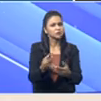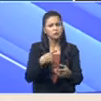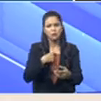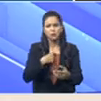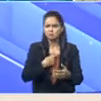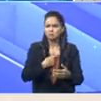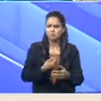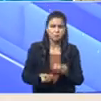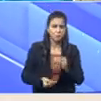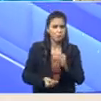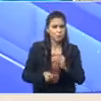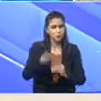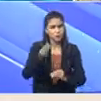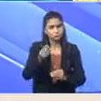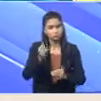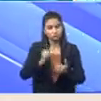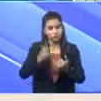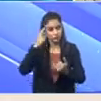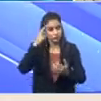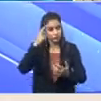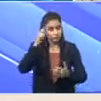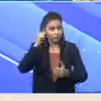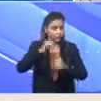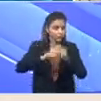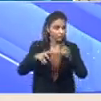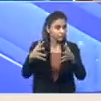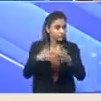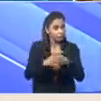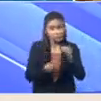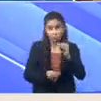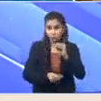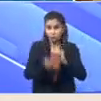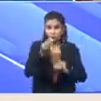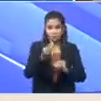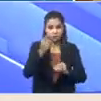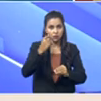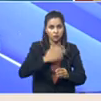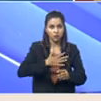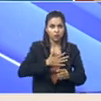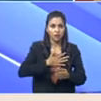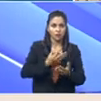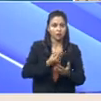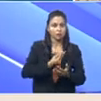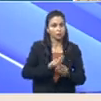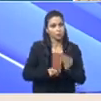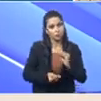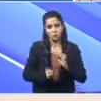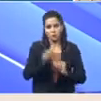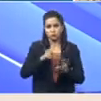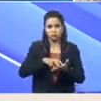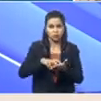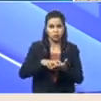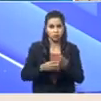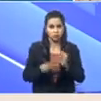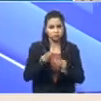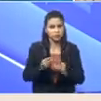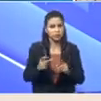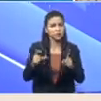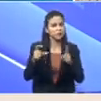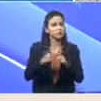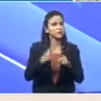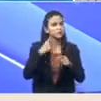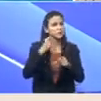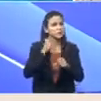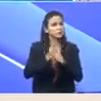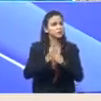इतना मनोवैज्ञानिक दबाव बना देते हैं कि वो सहम जाता है। डिजिटल अरेस्ट के शिकार